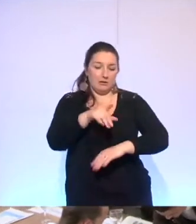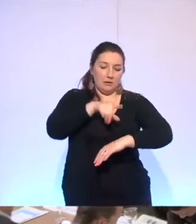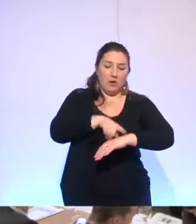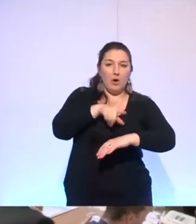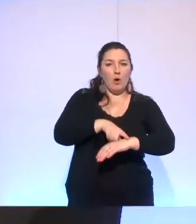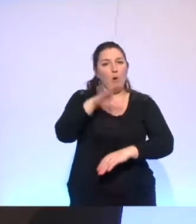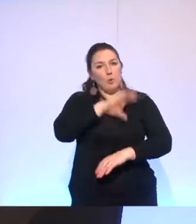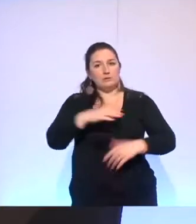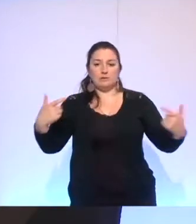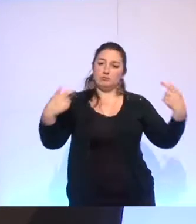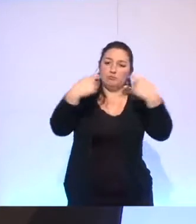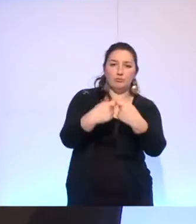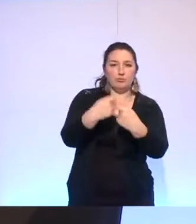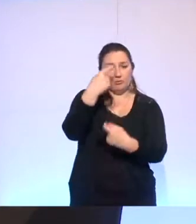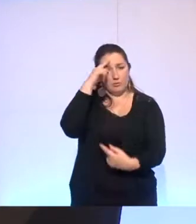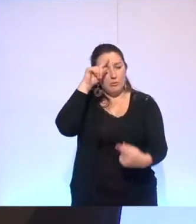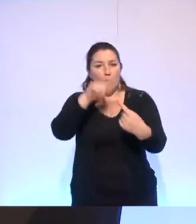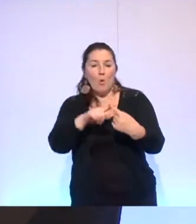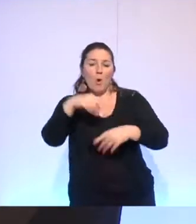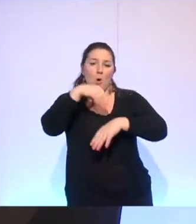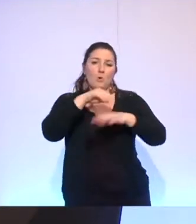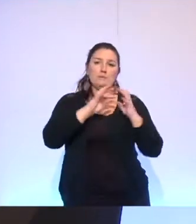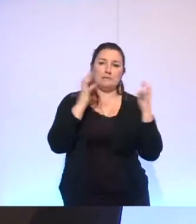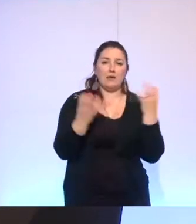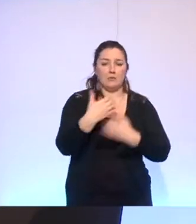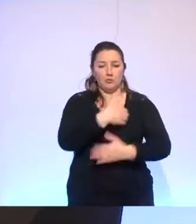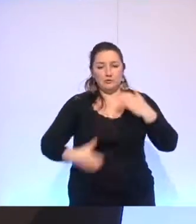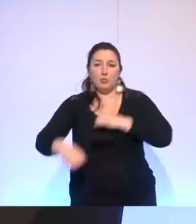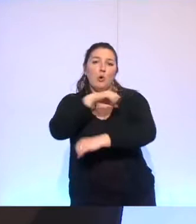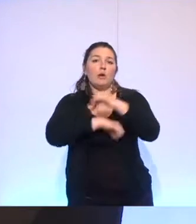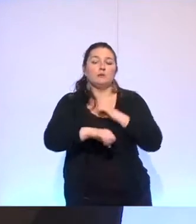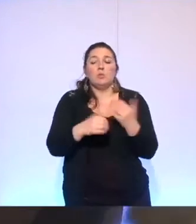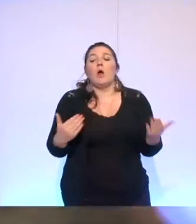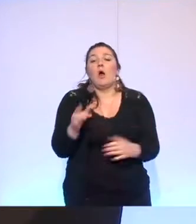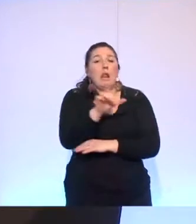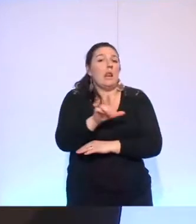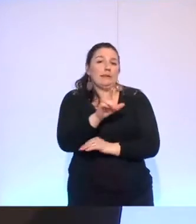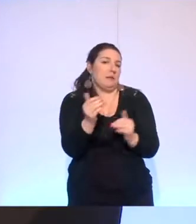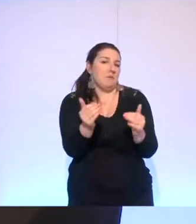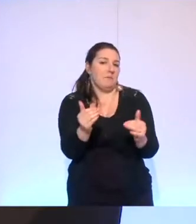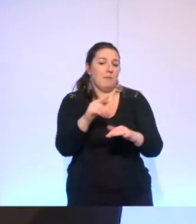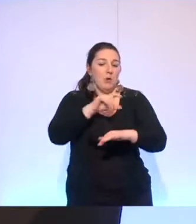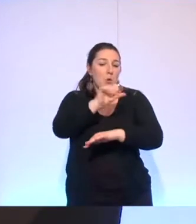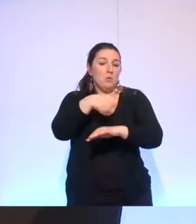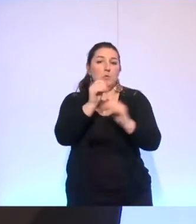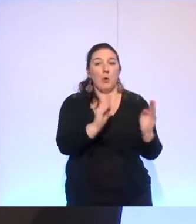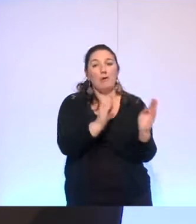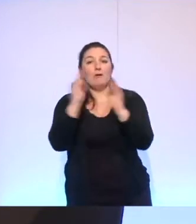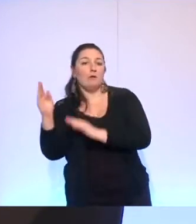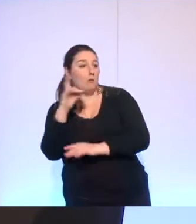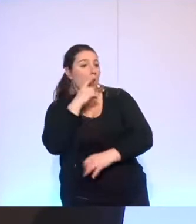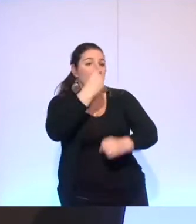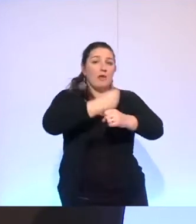adapté pour les conseils municipaux. En l'état actuel, nous avons conservé le lundi, juste décalé d'une heure pour que les nombreuses personnes qui travaillent